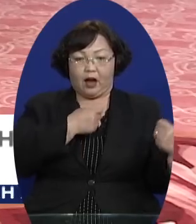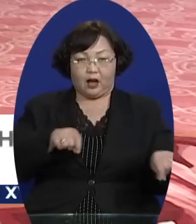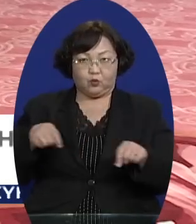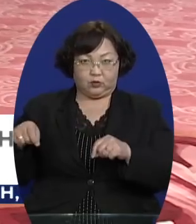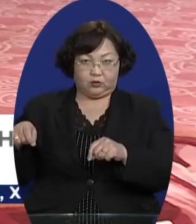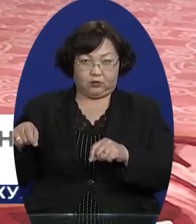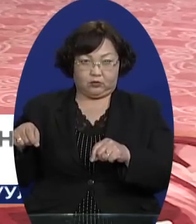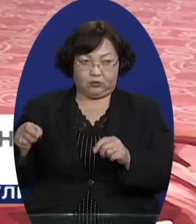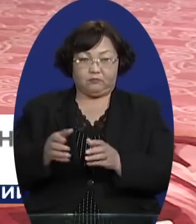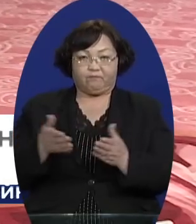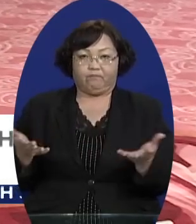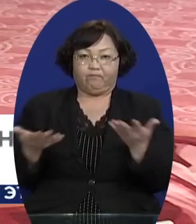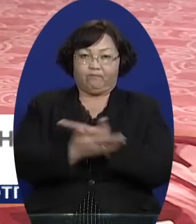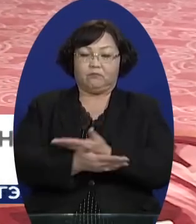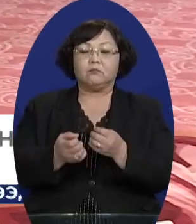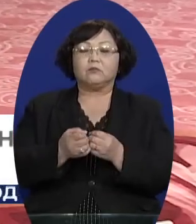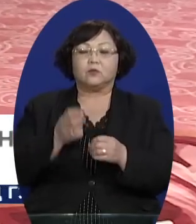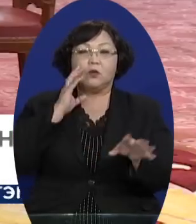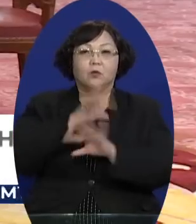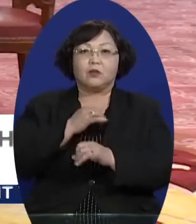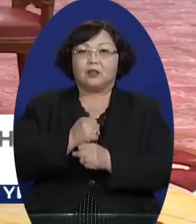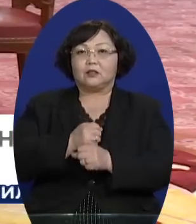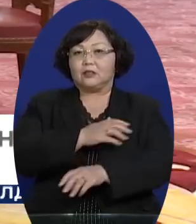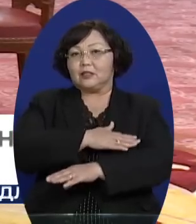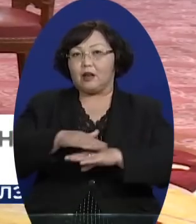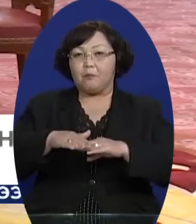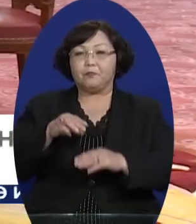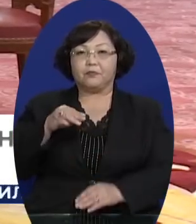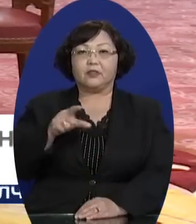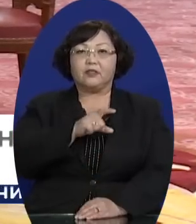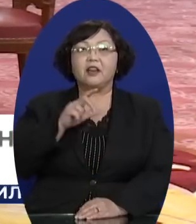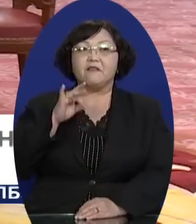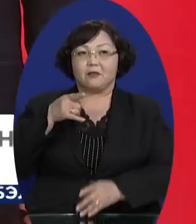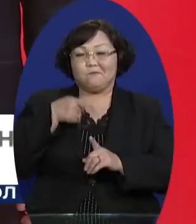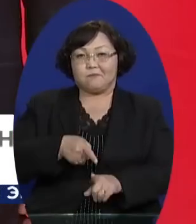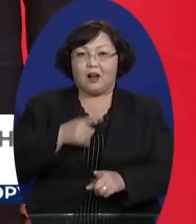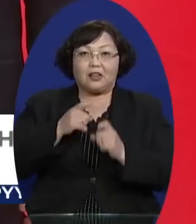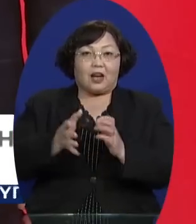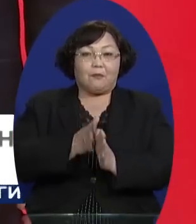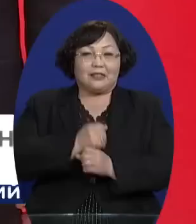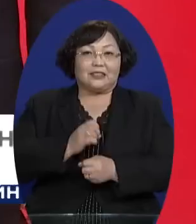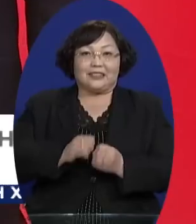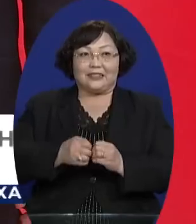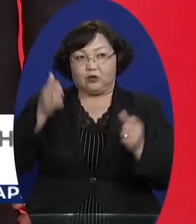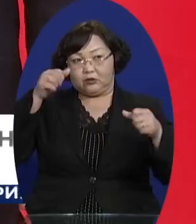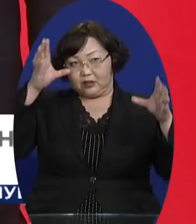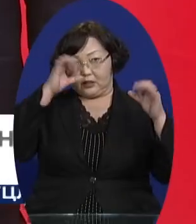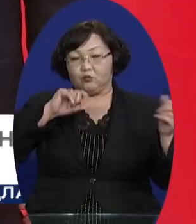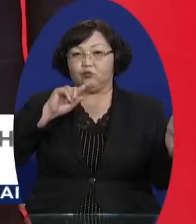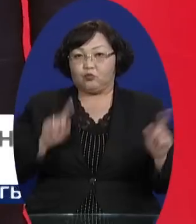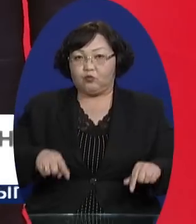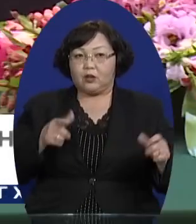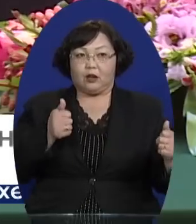мөн зам тээврийн салбарт хэрэгжүүлэх ажлын хүрээнд бас хоёр улсын засгийн газрын гишүүд гараа үсэх зурлаа. За